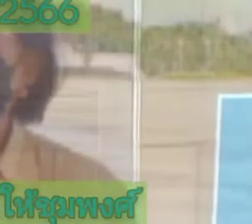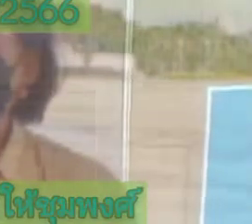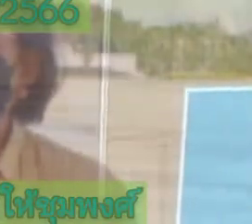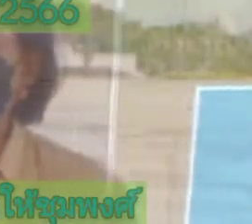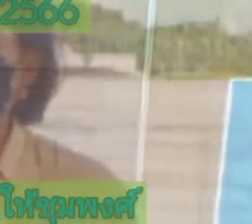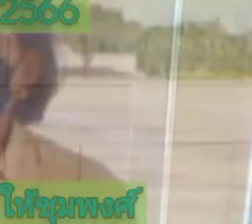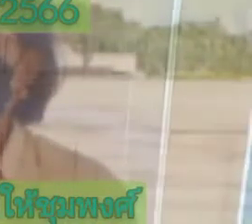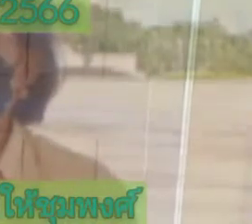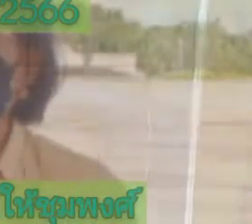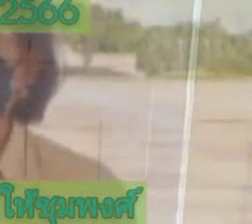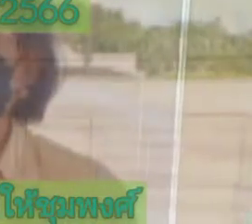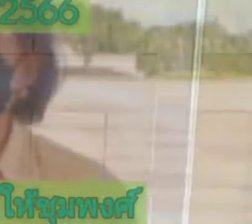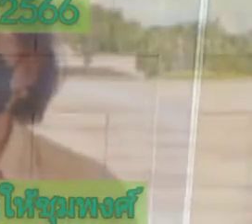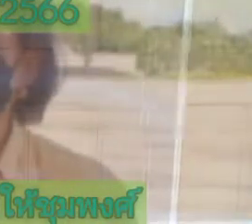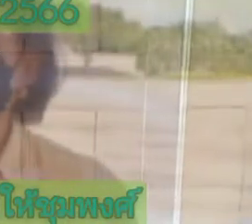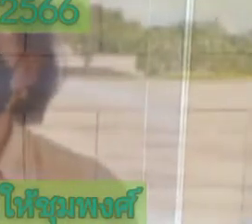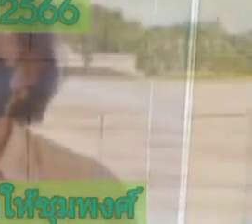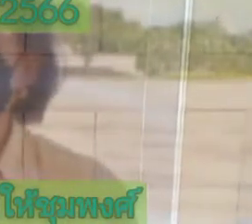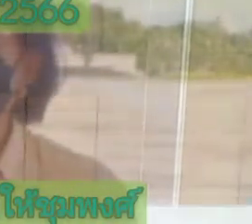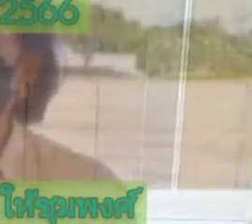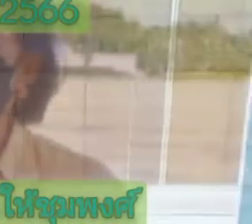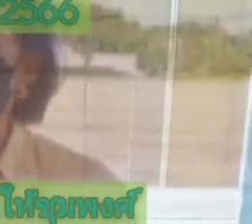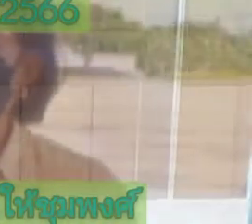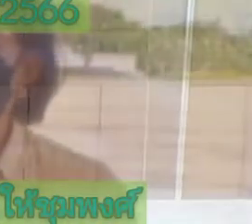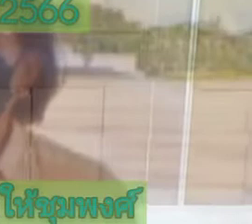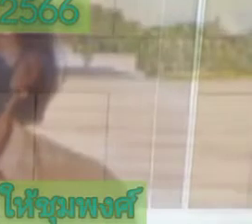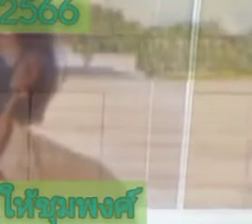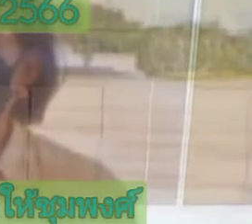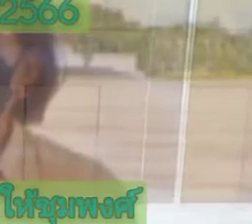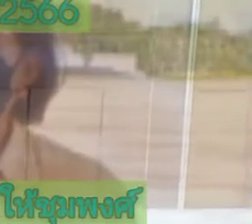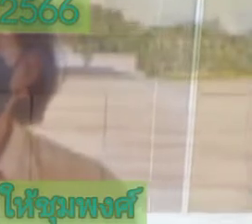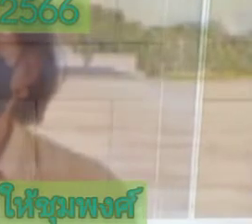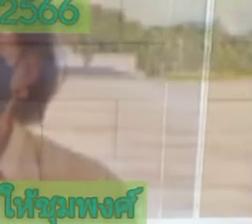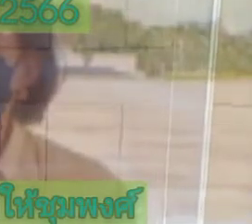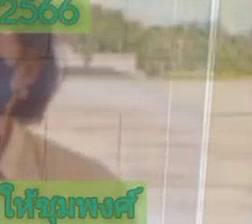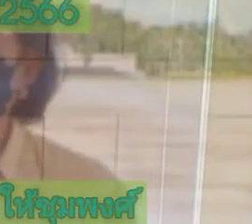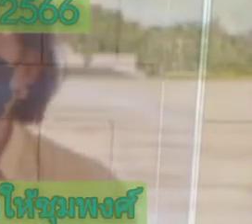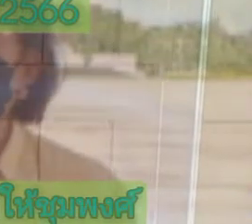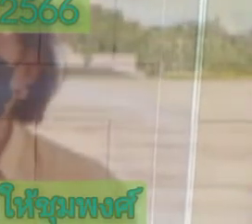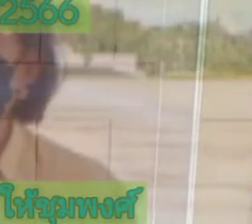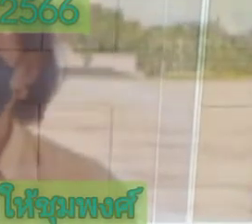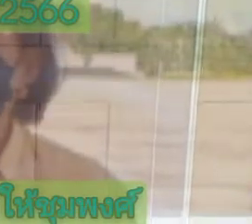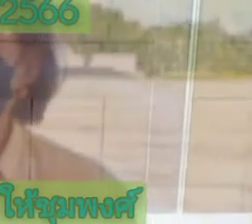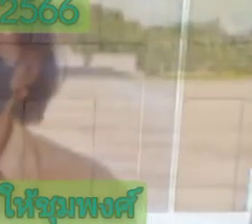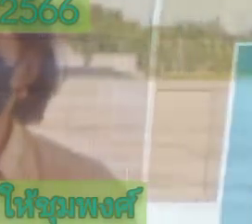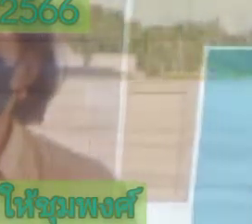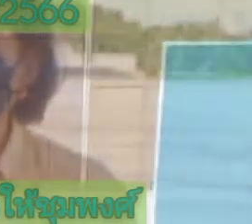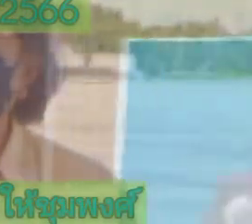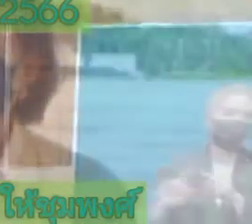ะได้กลับมาก็ต้องแน่นอนครับก็ต้องเก็บไปน้อยลงเพราะสถานการณ์ที่มันเกิดขึ้นเรื่องโควิดเรื่องของการค้าในเรื่องของสงครามความขัดแย้ง